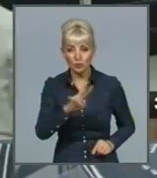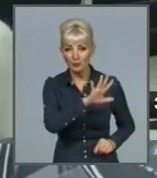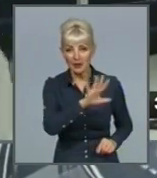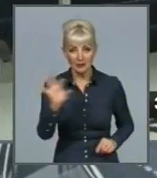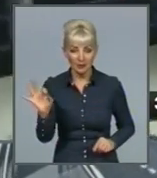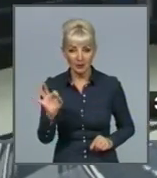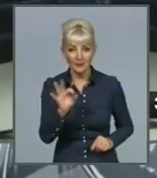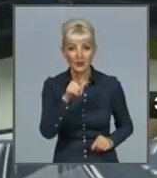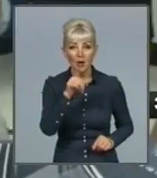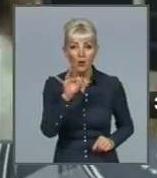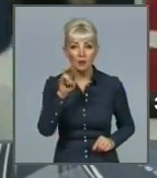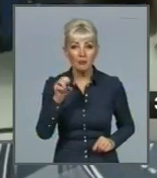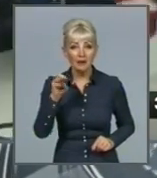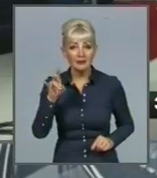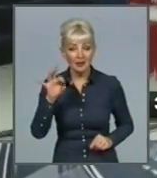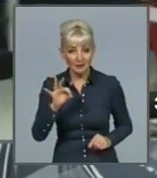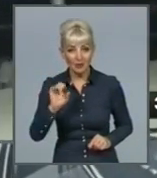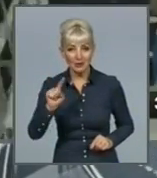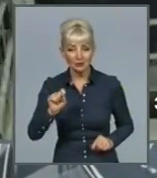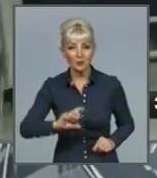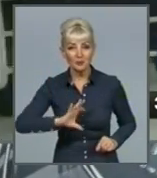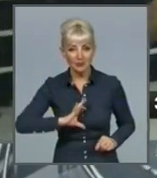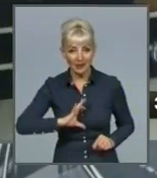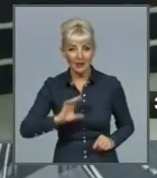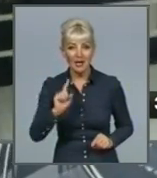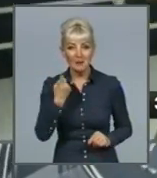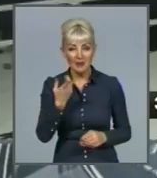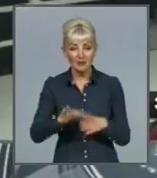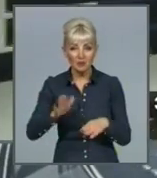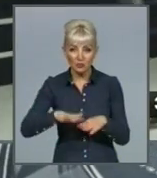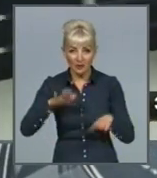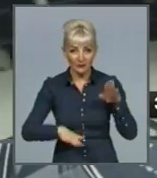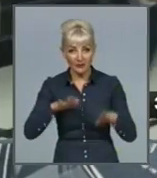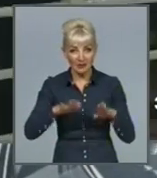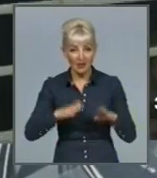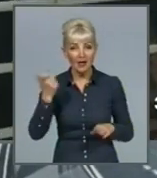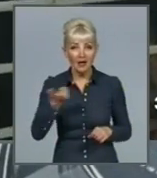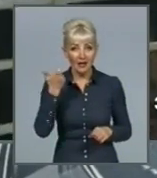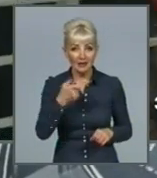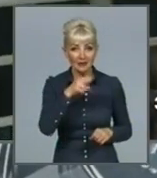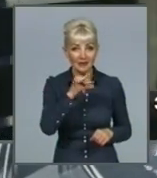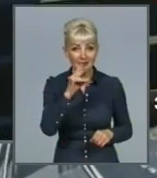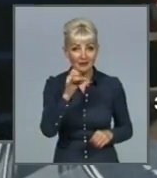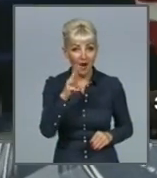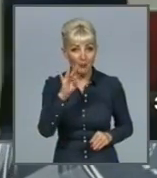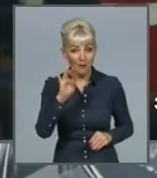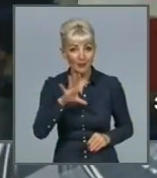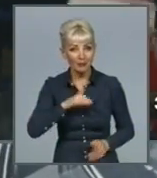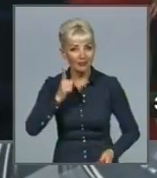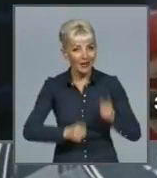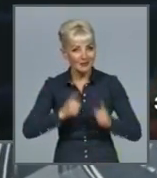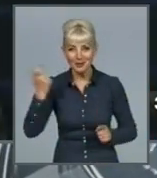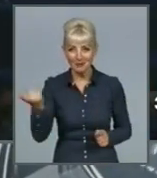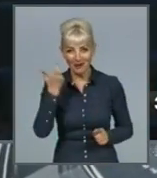Горбатенко поднялся на высшую ступень пьедестала в первом тяжелом весе. Харьковский «Динамовец» был настоящим хозяином ринга. С